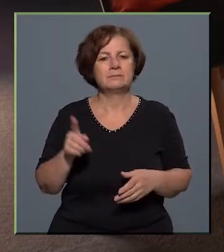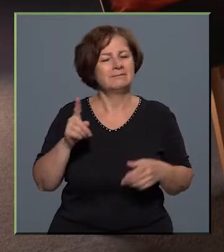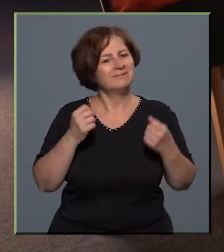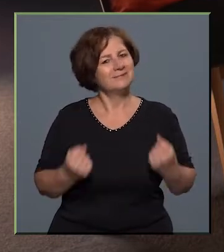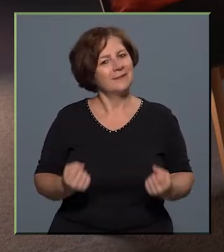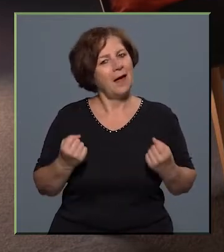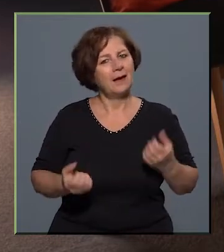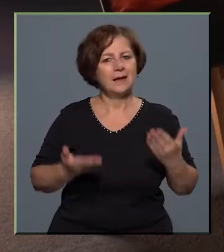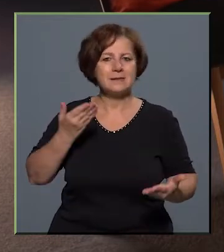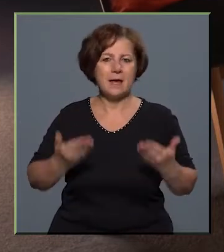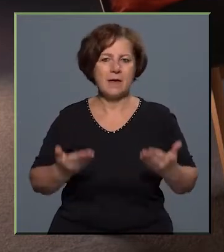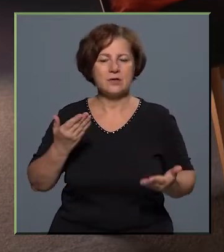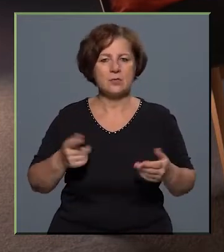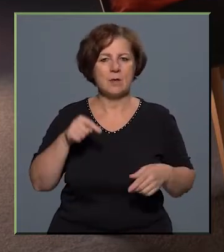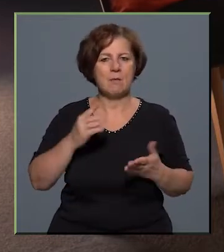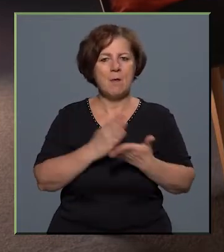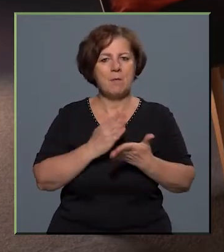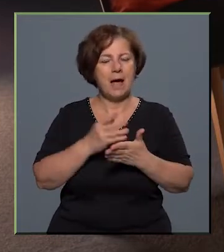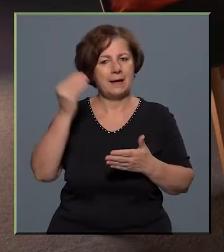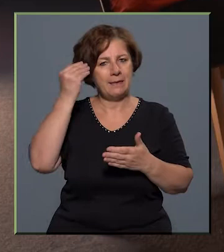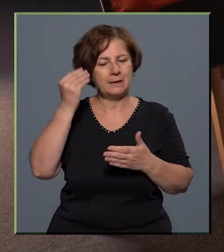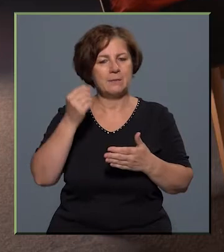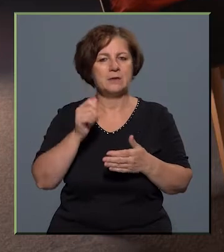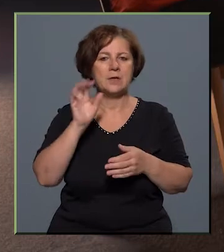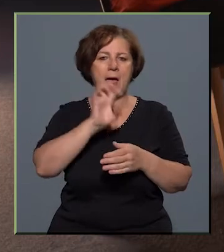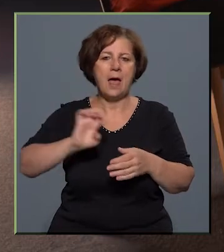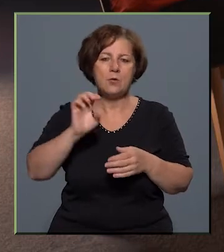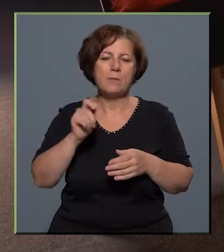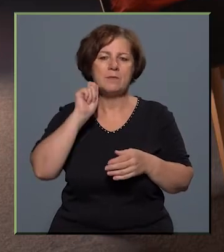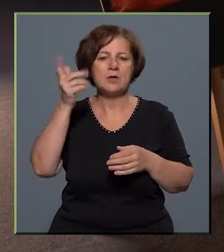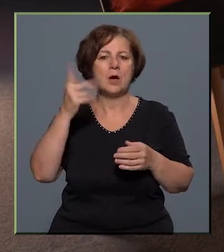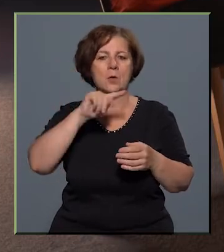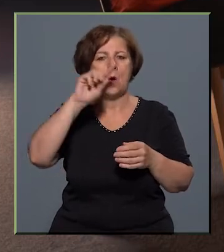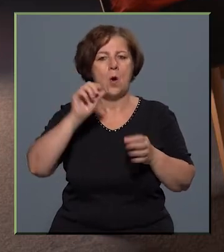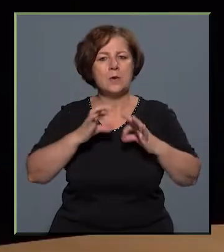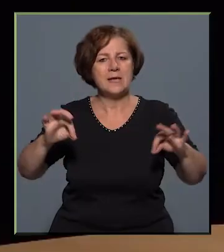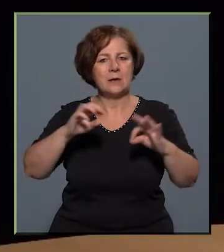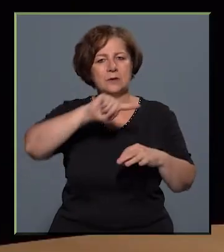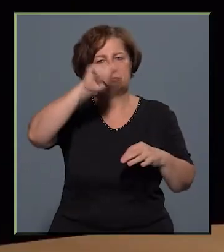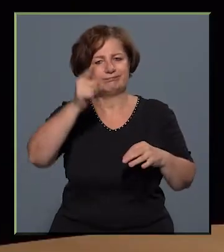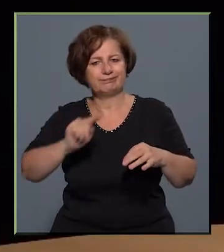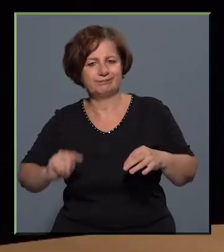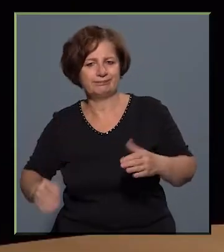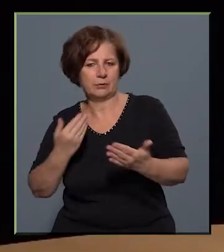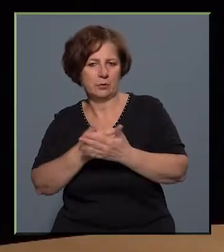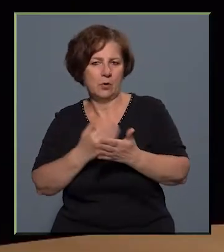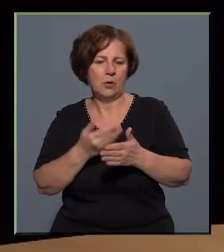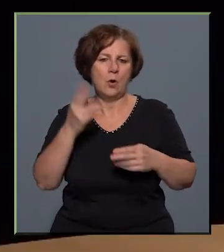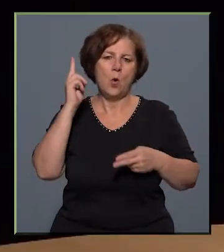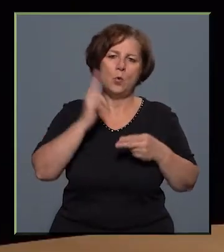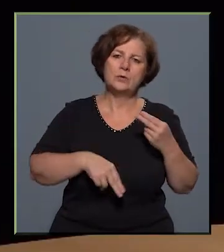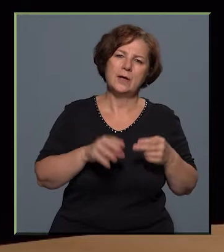könnyű egyensúlyozni. Ma már egyértelműen látszik, hogy Európában, így Magyarországon is recesszió felé tartunk. Utoljára